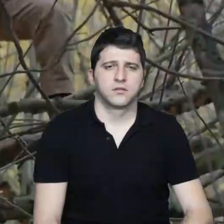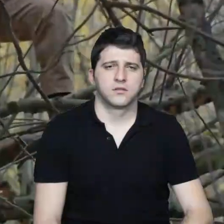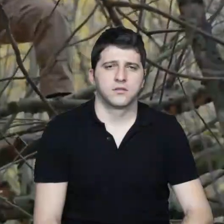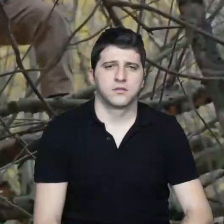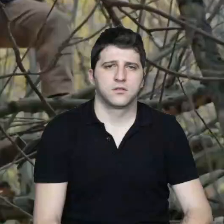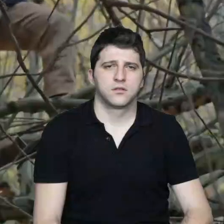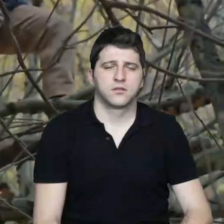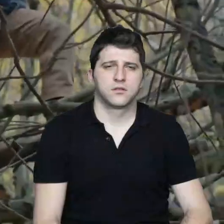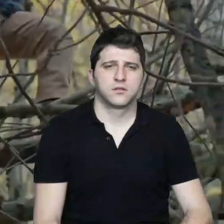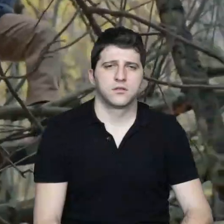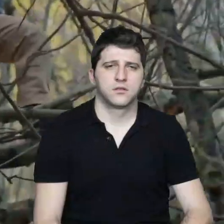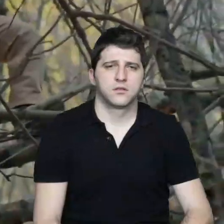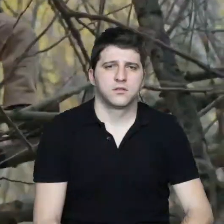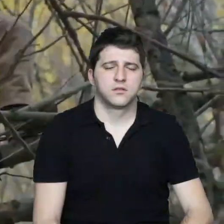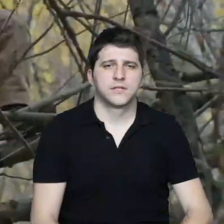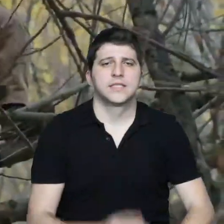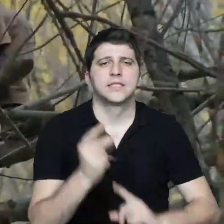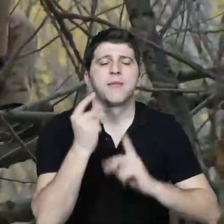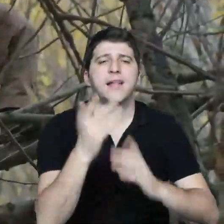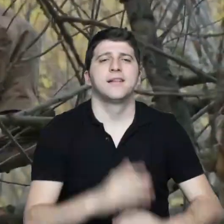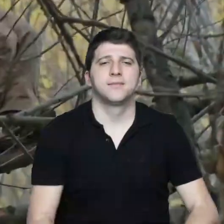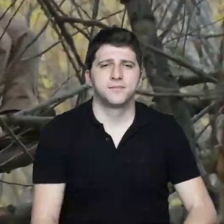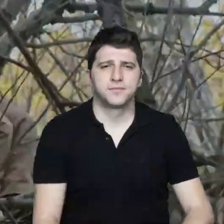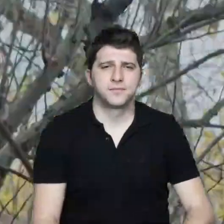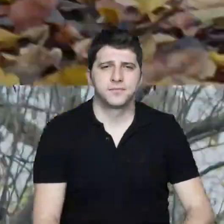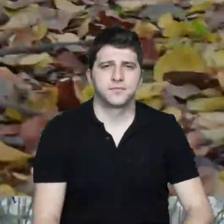Oral ayağını o tarafa sallayarak güya köpeği itti.